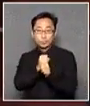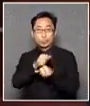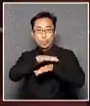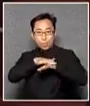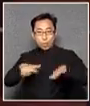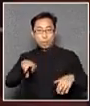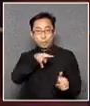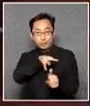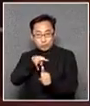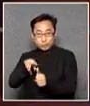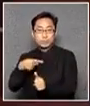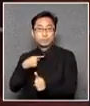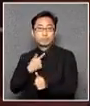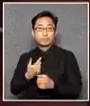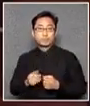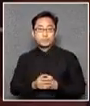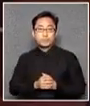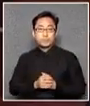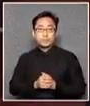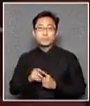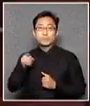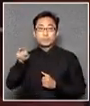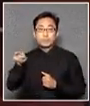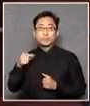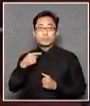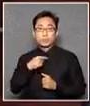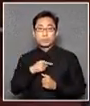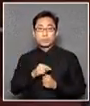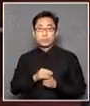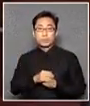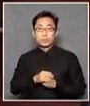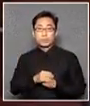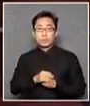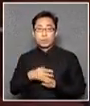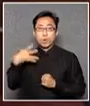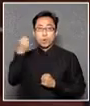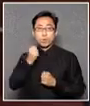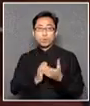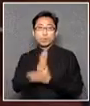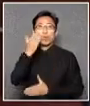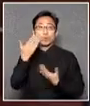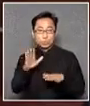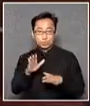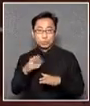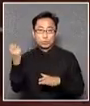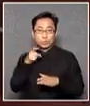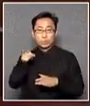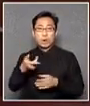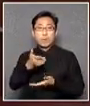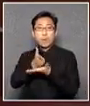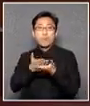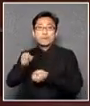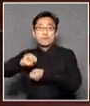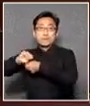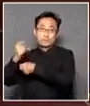維持安定嘅任務嘅時候，你係已經逾越咗嗰個權力嘅界限，同埋你有啲添加任務啊